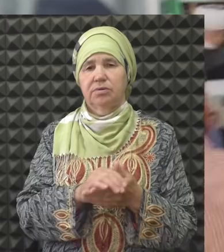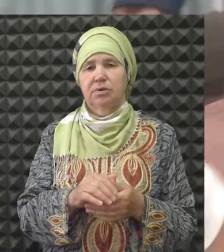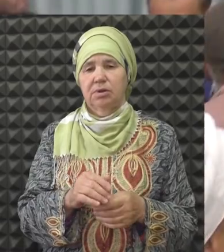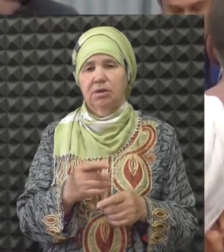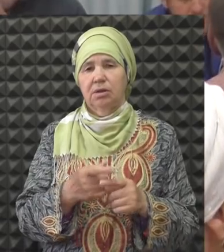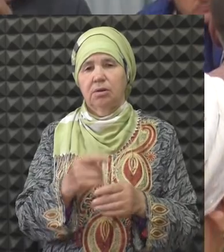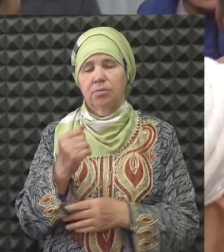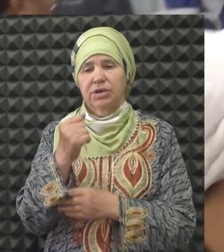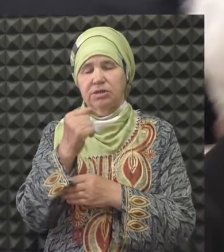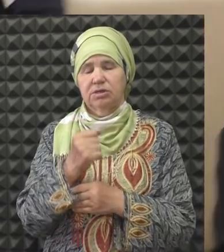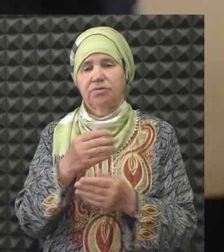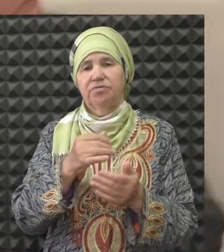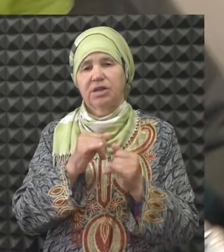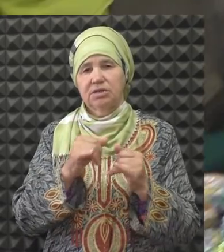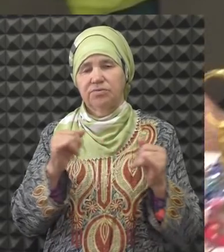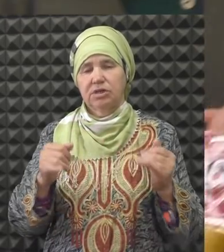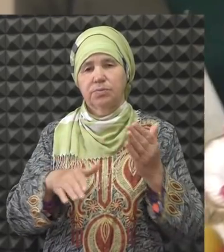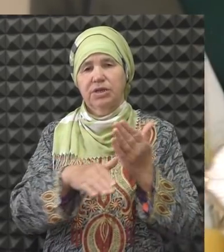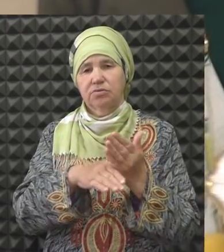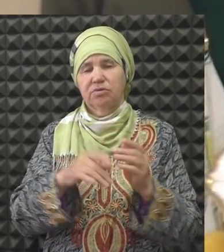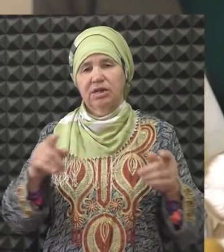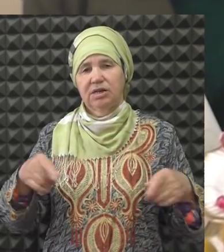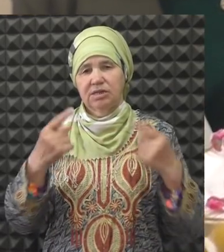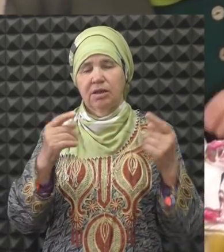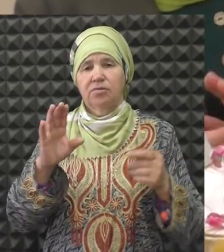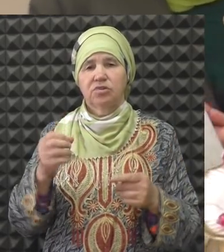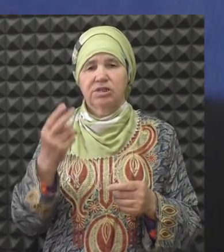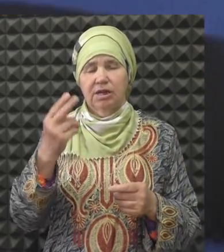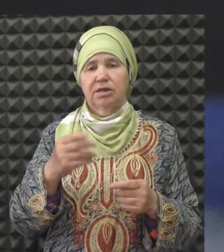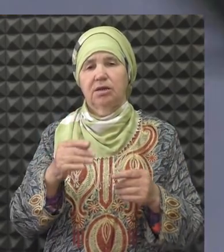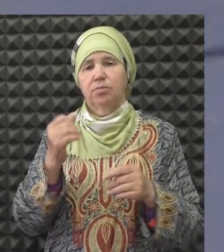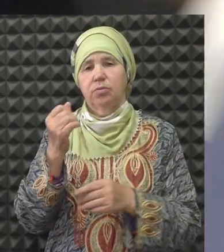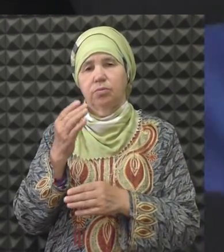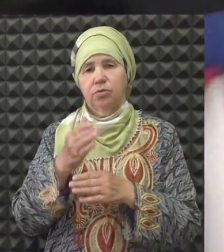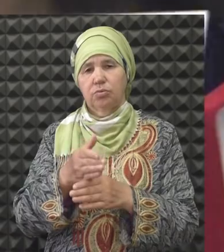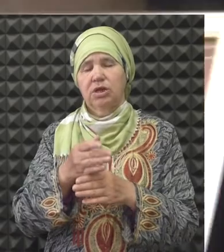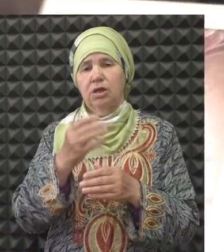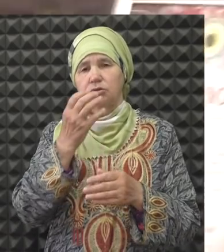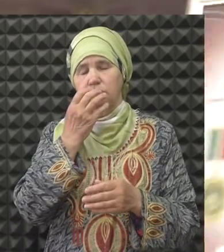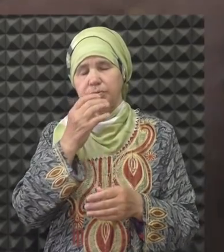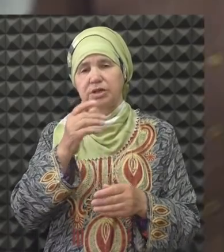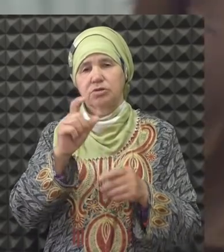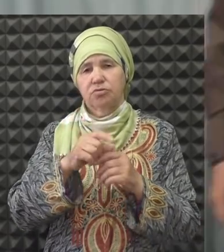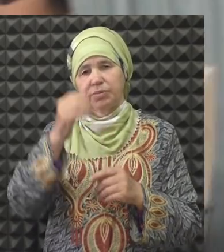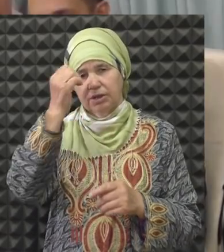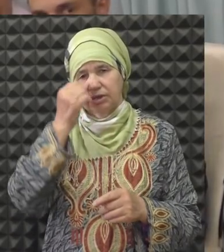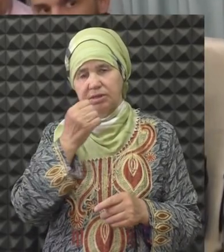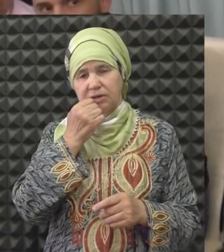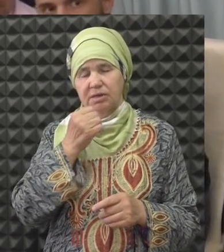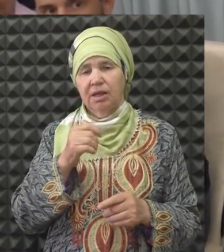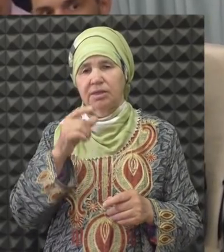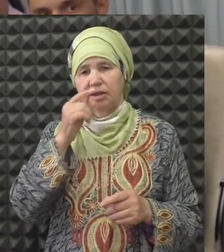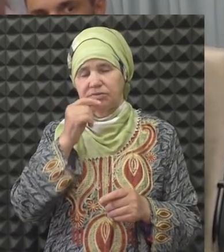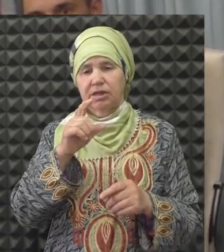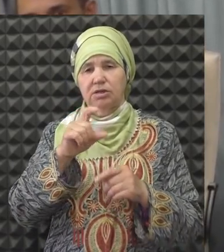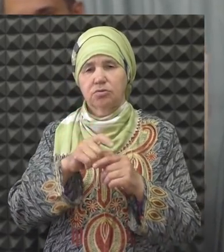сотрудничество. Каждый, кто поддерживает фонд в его развитии и способствует реализации его социальных проектов, заслуживает самых теплых слов благодарности.